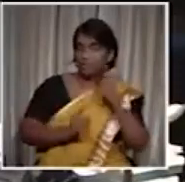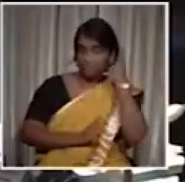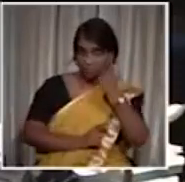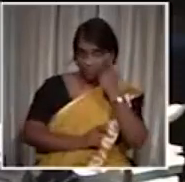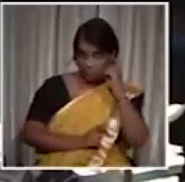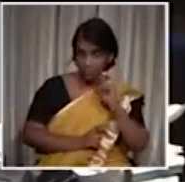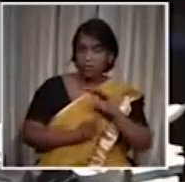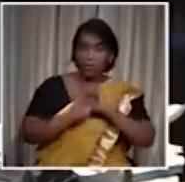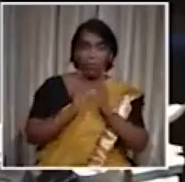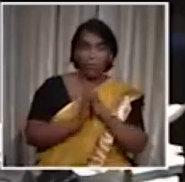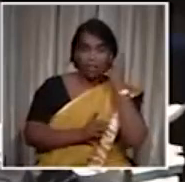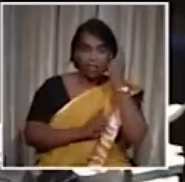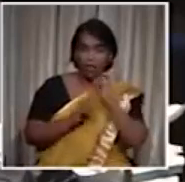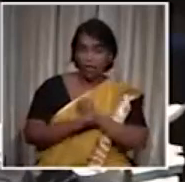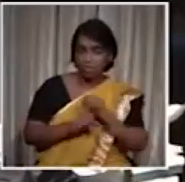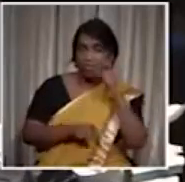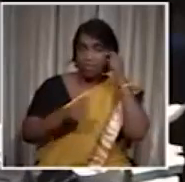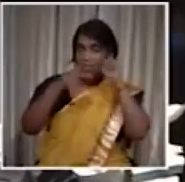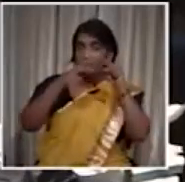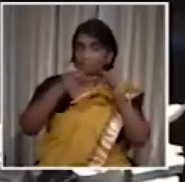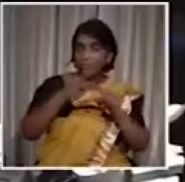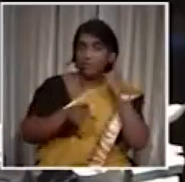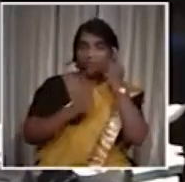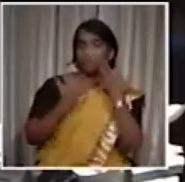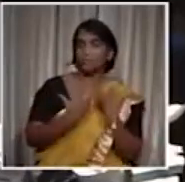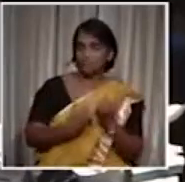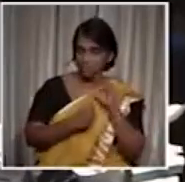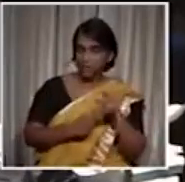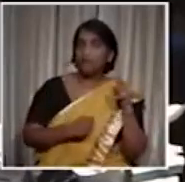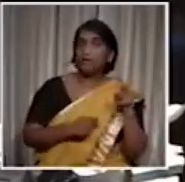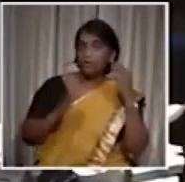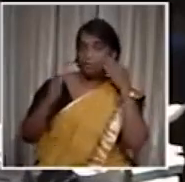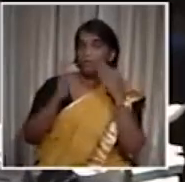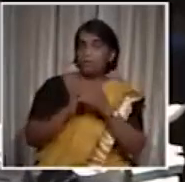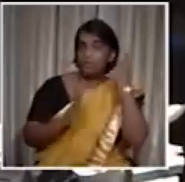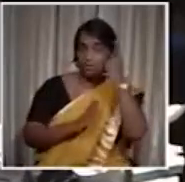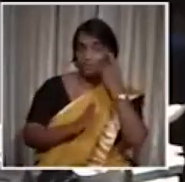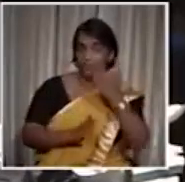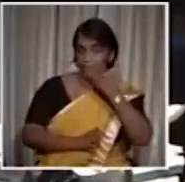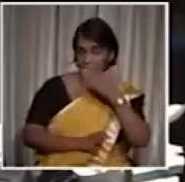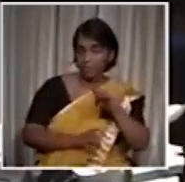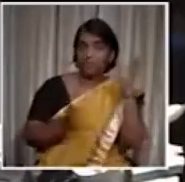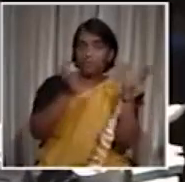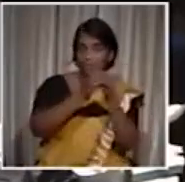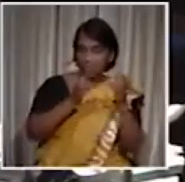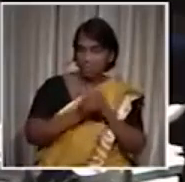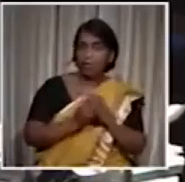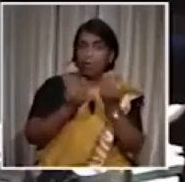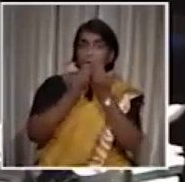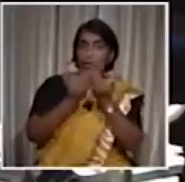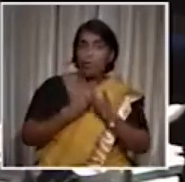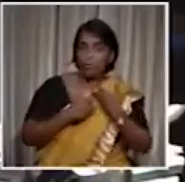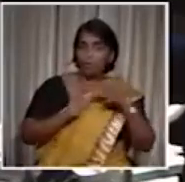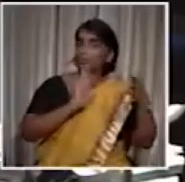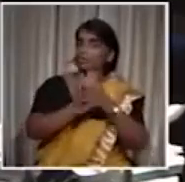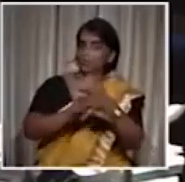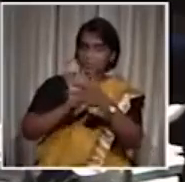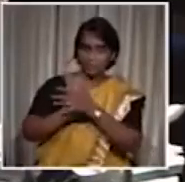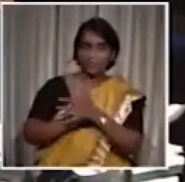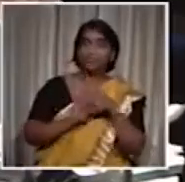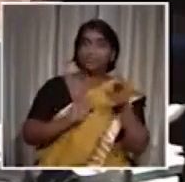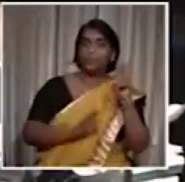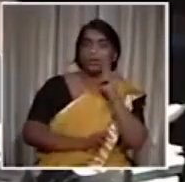නැත්නම් ඒ අවබෝධයක් නැති ශේෂ්ත්‍රම් පිළිබඳව අවබෝධය ලබා ගැනීම සඳහා ඒ පිළිබඳ විශේෂඥ ඥානය තියෙන කණ්ඩායම් තමන්ගේ උපදේශකවරු බවට පත් කරගන්න